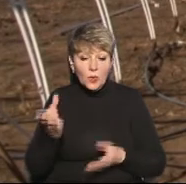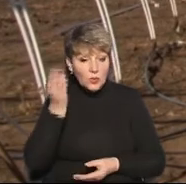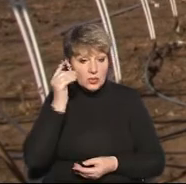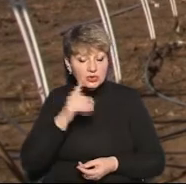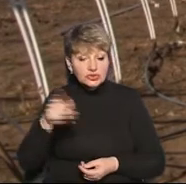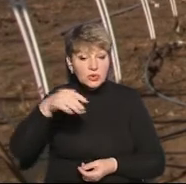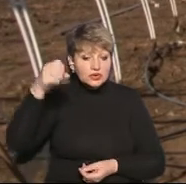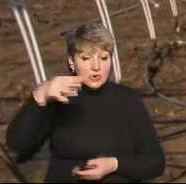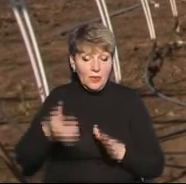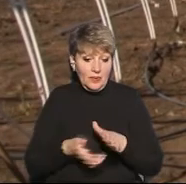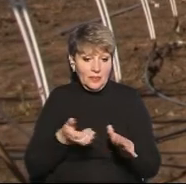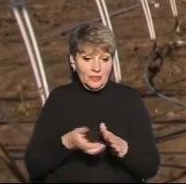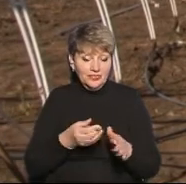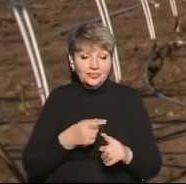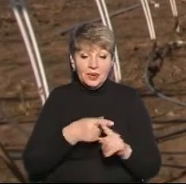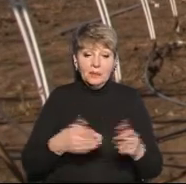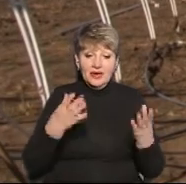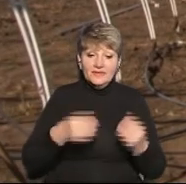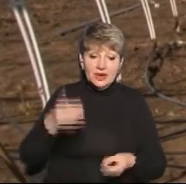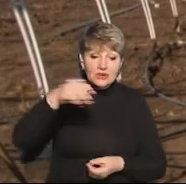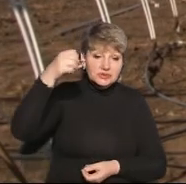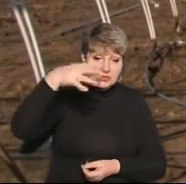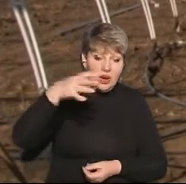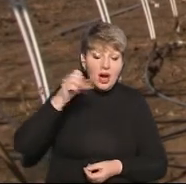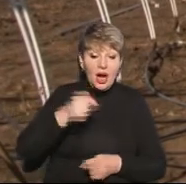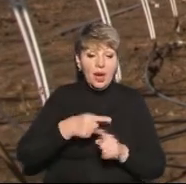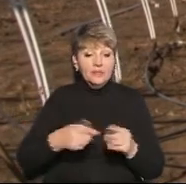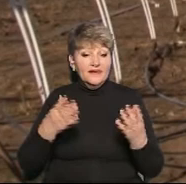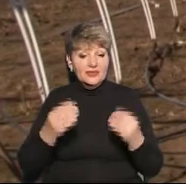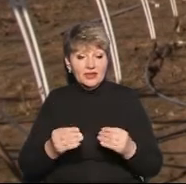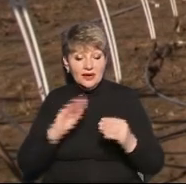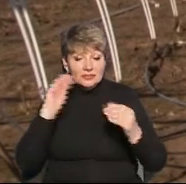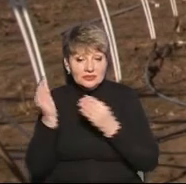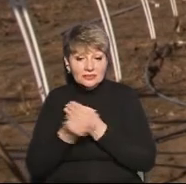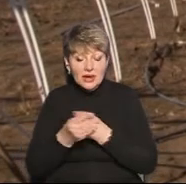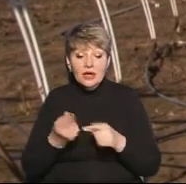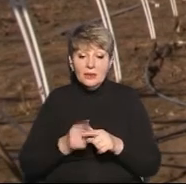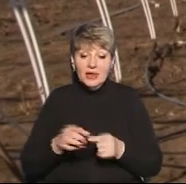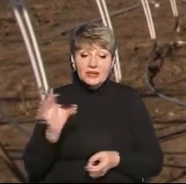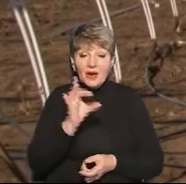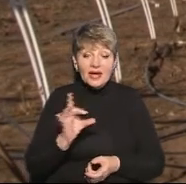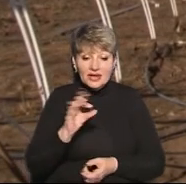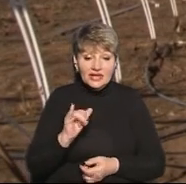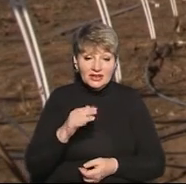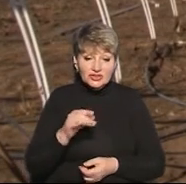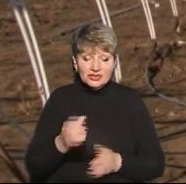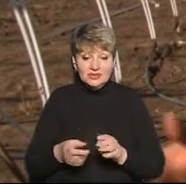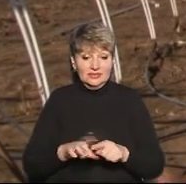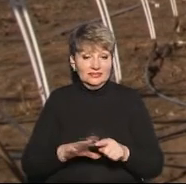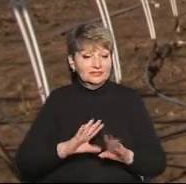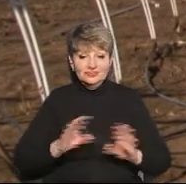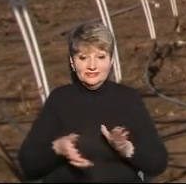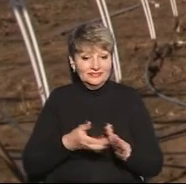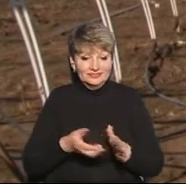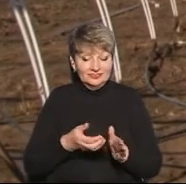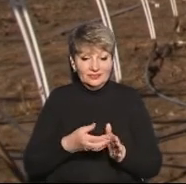сонця не вистачає. Півдня дерево під сонцем, а півдня в тіні, і через це плоди не дозрівають. Зараз нові саджанці